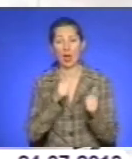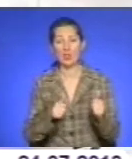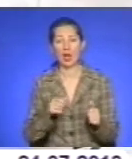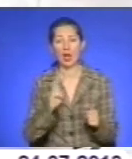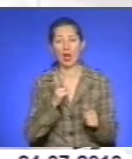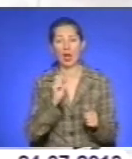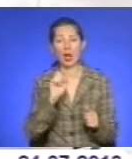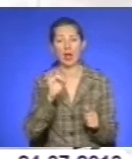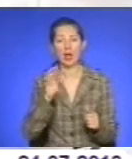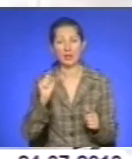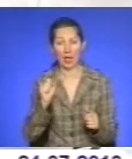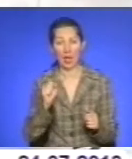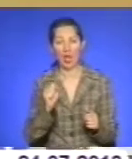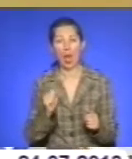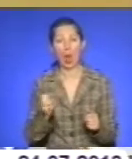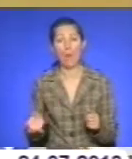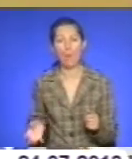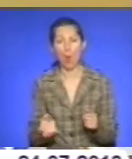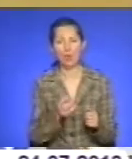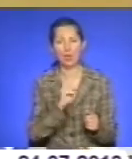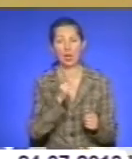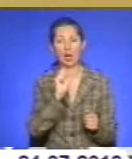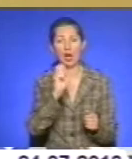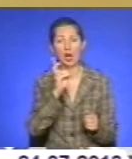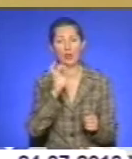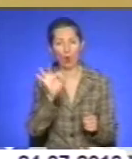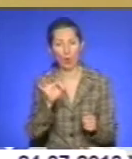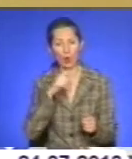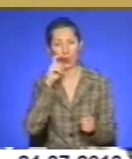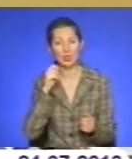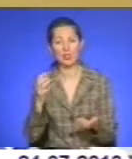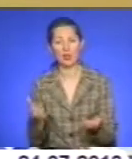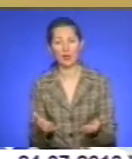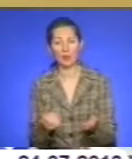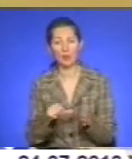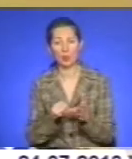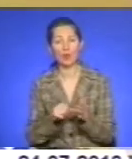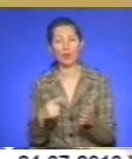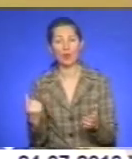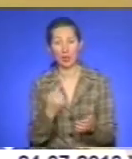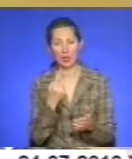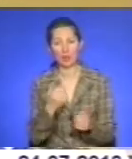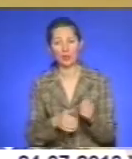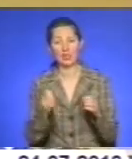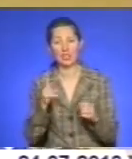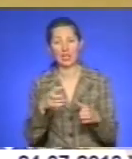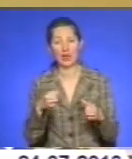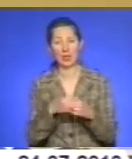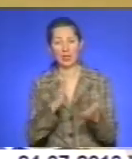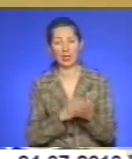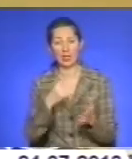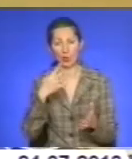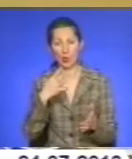каноє-марафон, українці виступатимуть вперше. Серед членів збірної команди є 40 медалістів чемпіонатів світу,